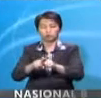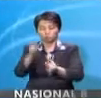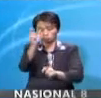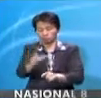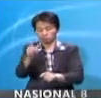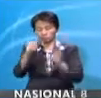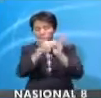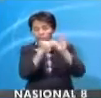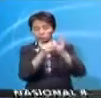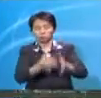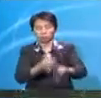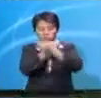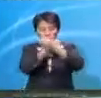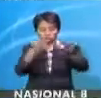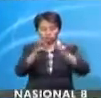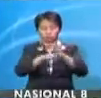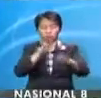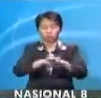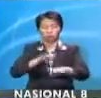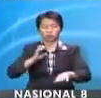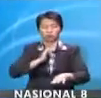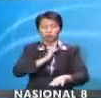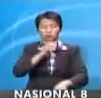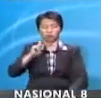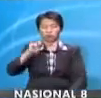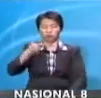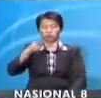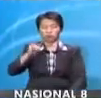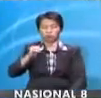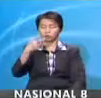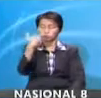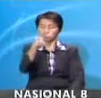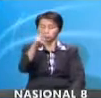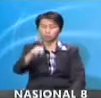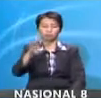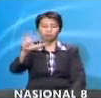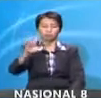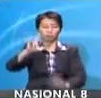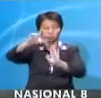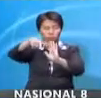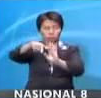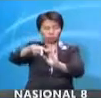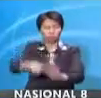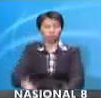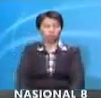akan diumumkan semasa Kongres Tahunan KHM pada 13 Mei nanti.